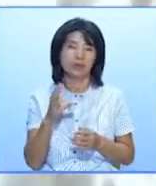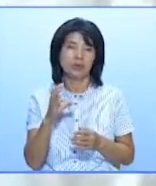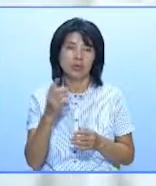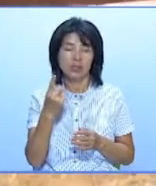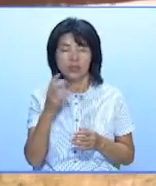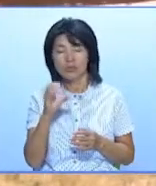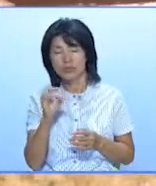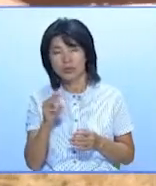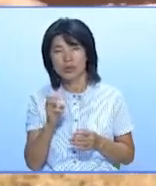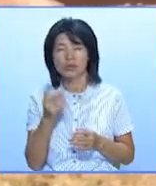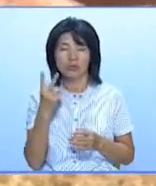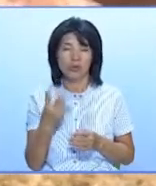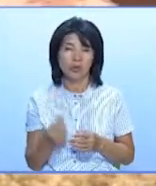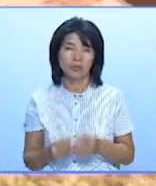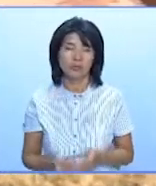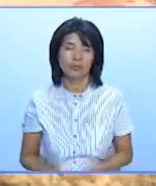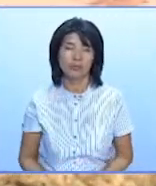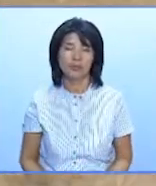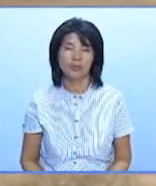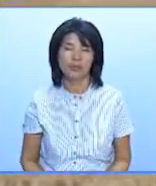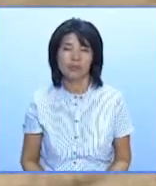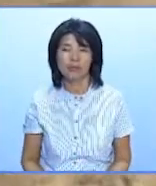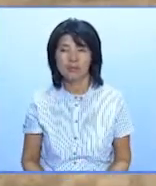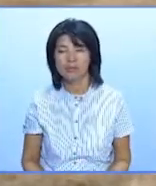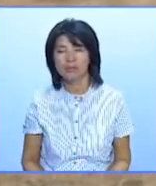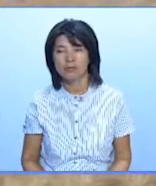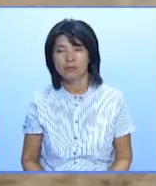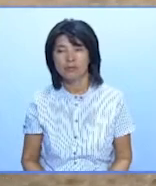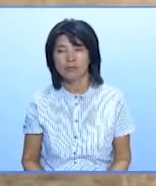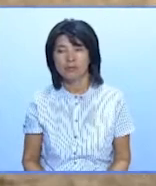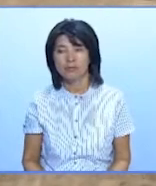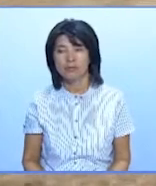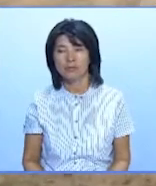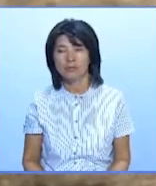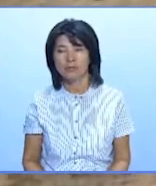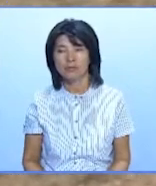Валерия Степчук, Гульсара Маликова, Даулет Кушкербаев, Ертас Ахпарат из Актагайского района.